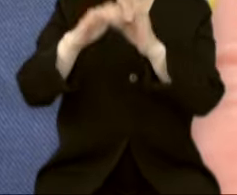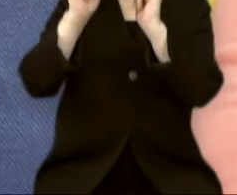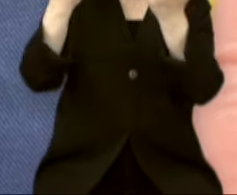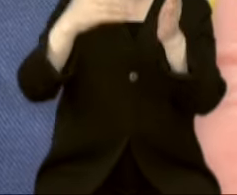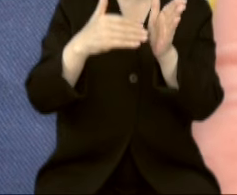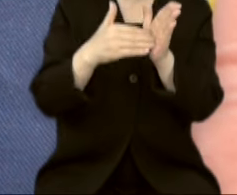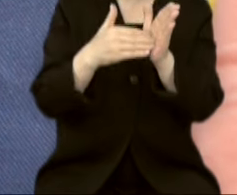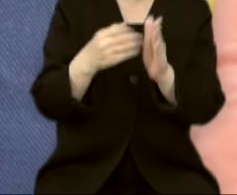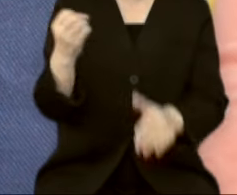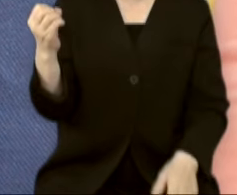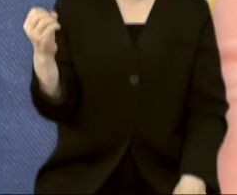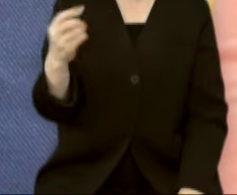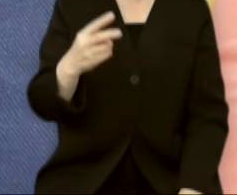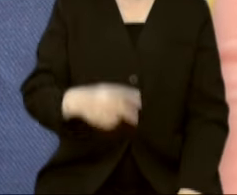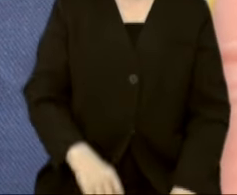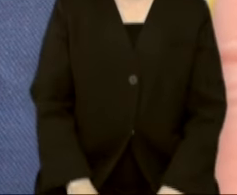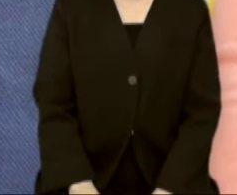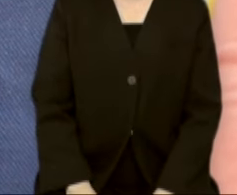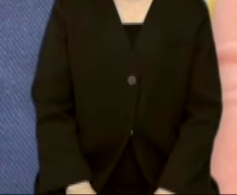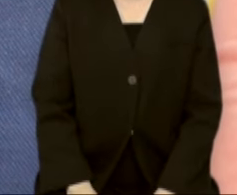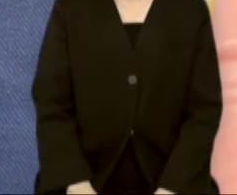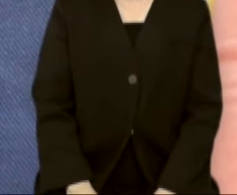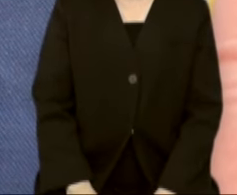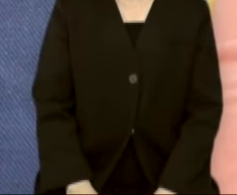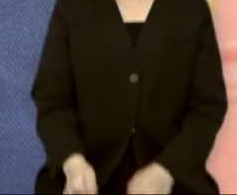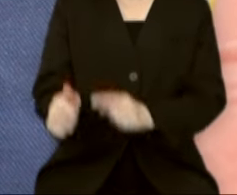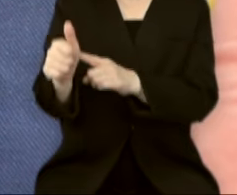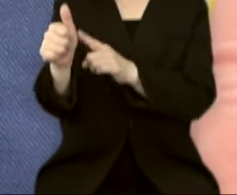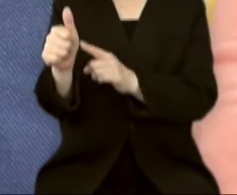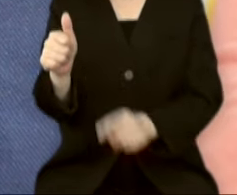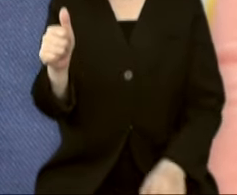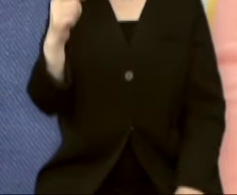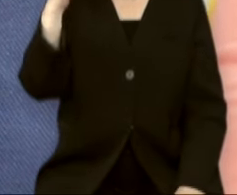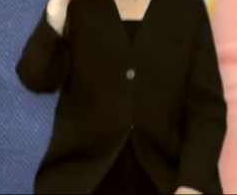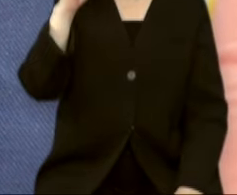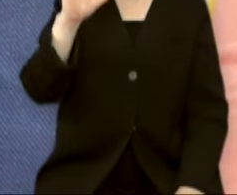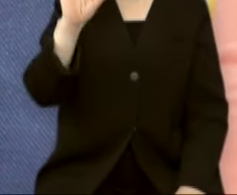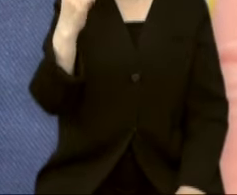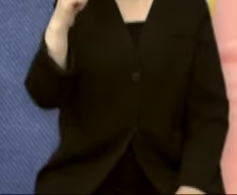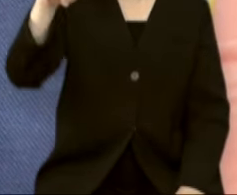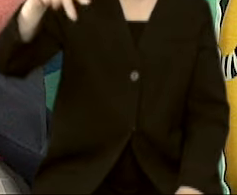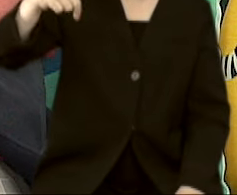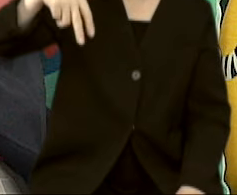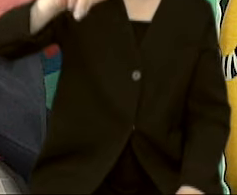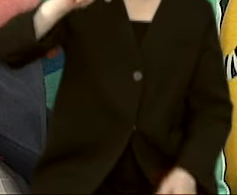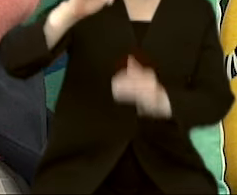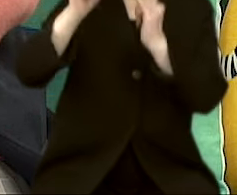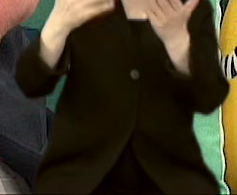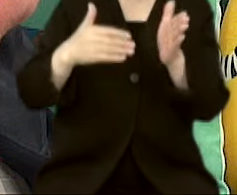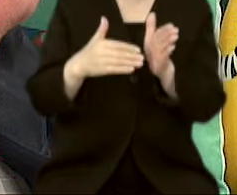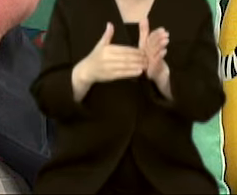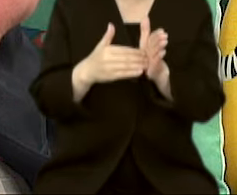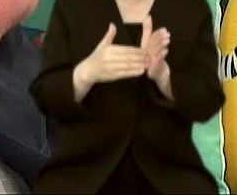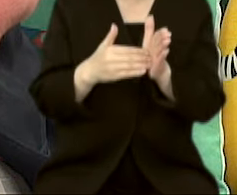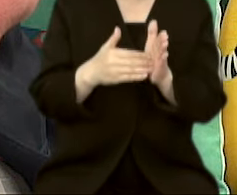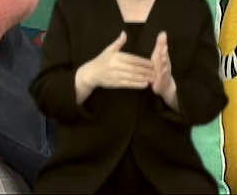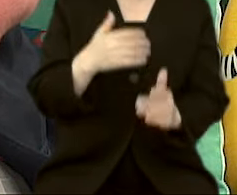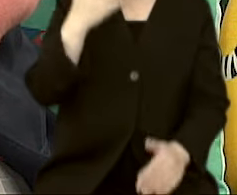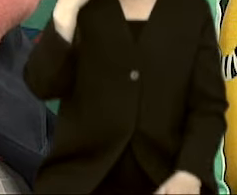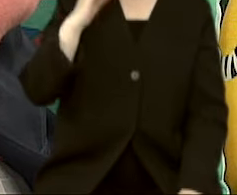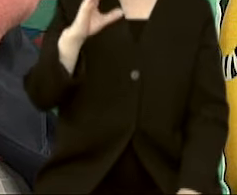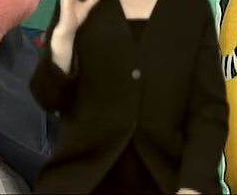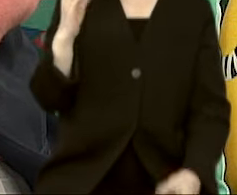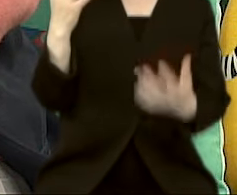우리 쇼토지트 라이라는 분이 있는데요. 네. 그분 또 오스카르상 타는 사람. 예. 그리고 또 마다 테레사도 예.